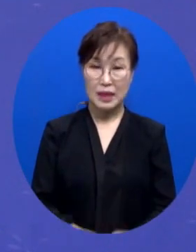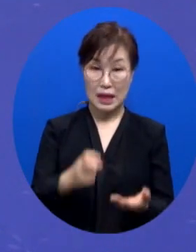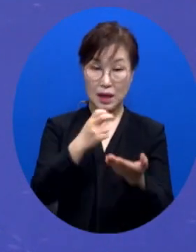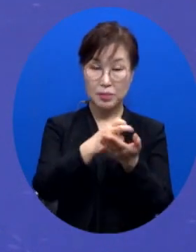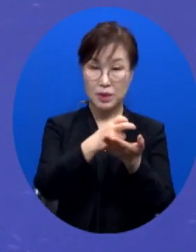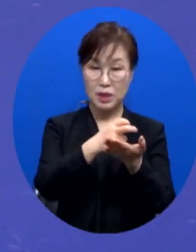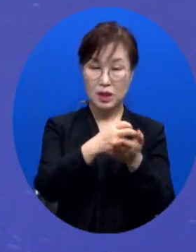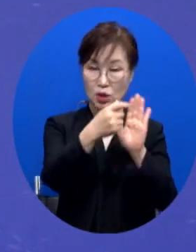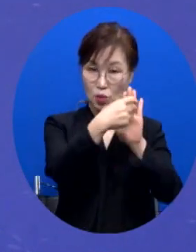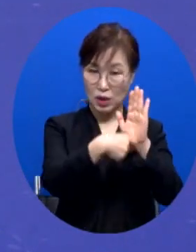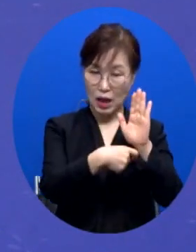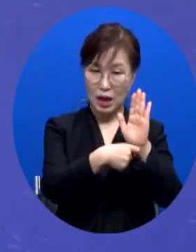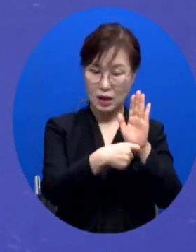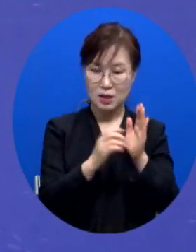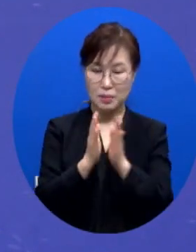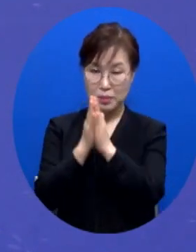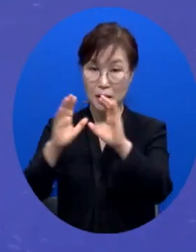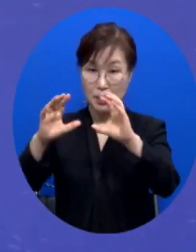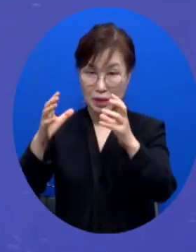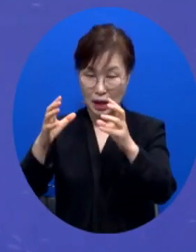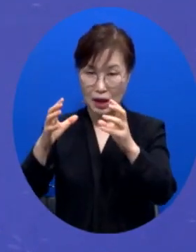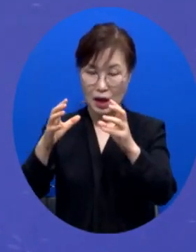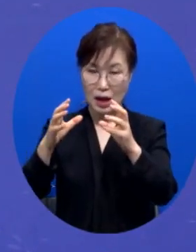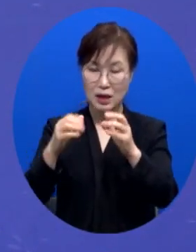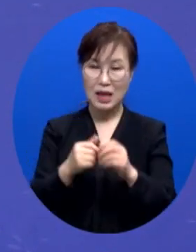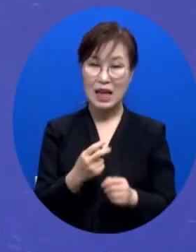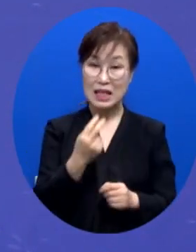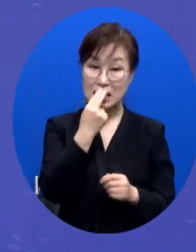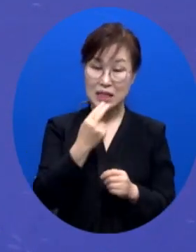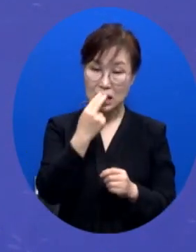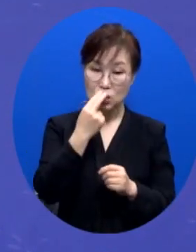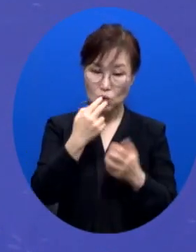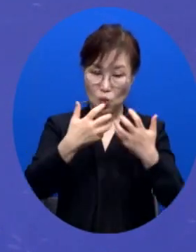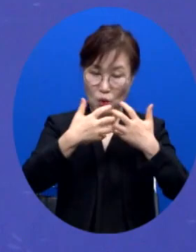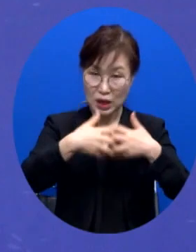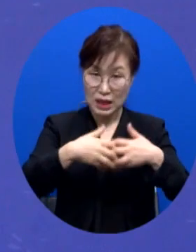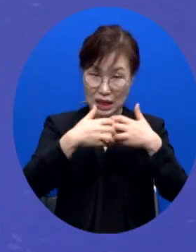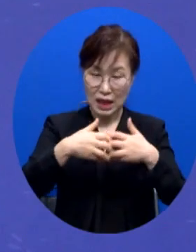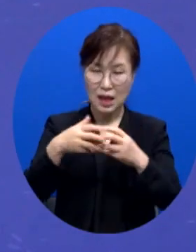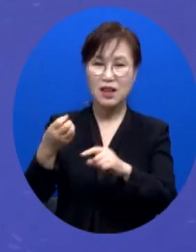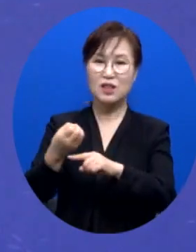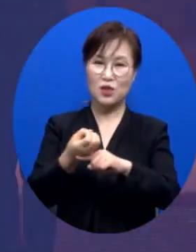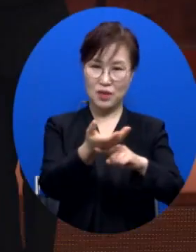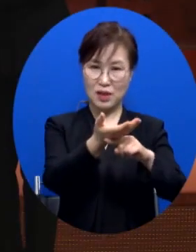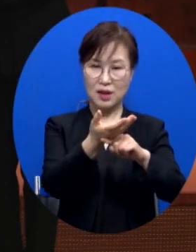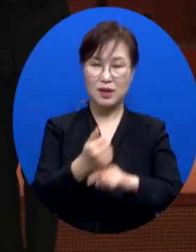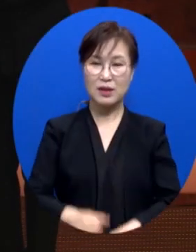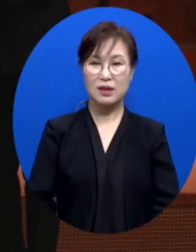기독교대한감리회가 미얀마에 산소치료기와 산소포화도 측정기를 전달했습니다.